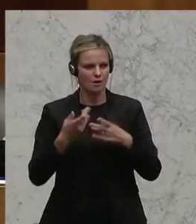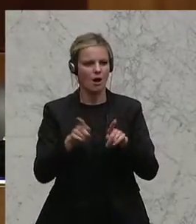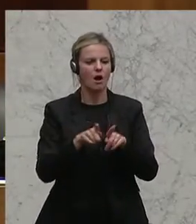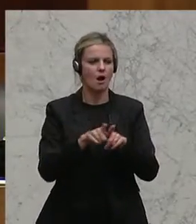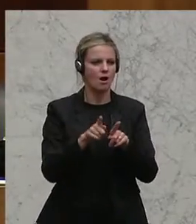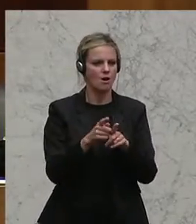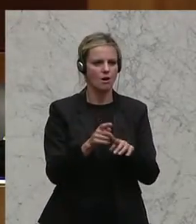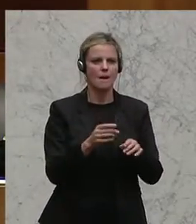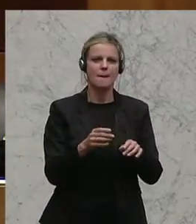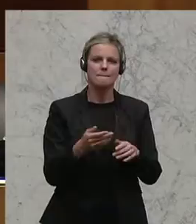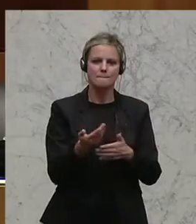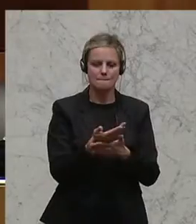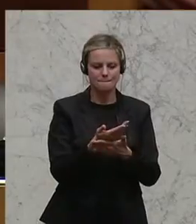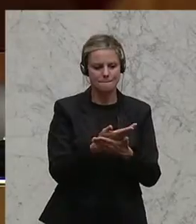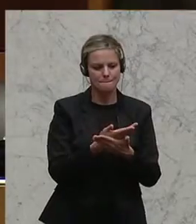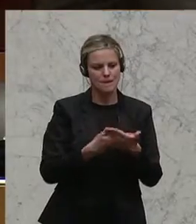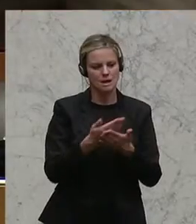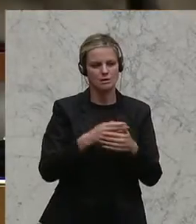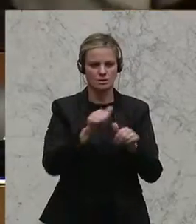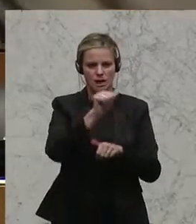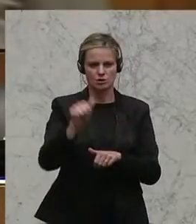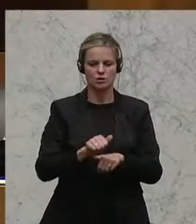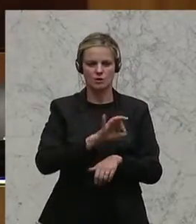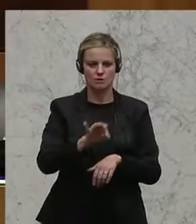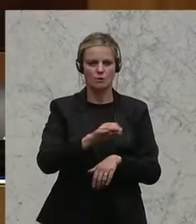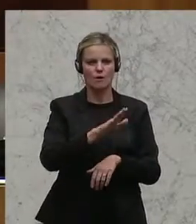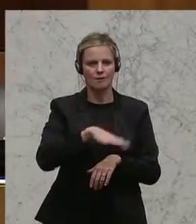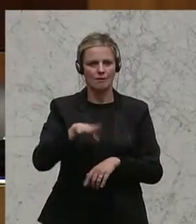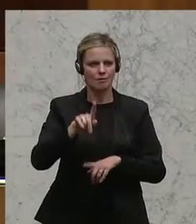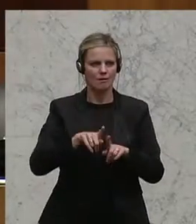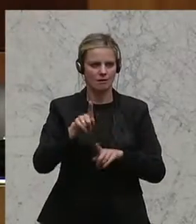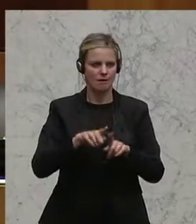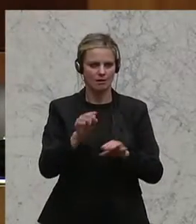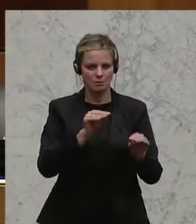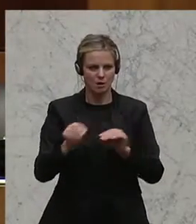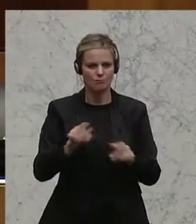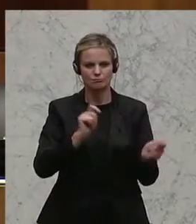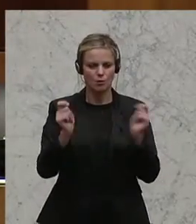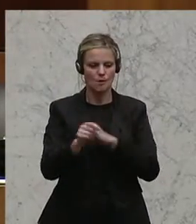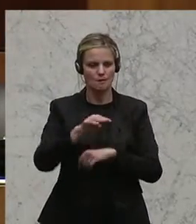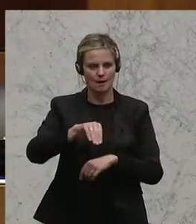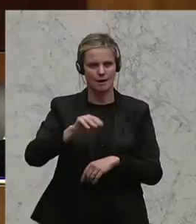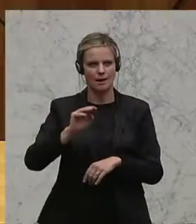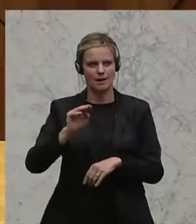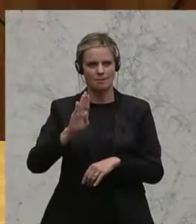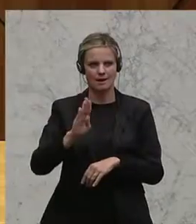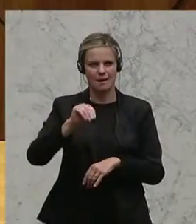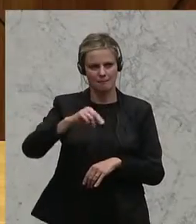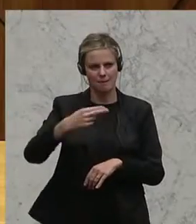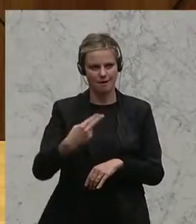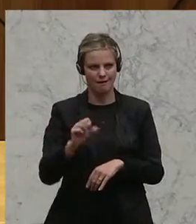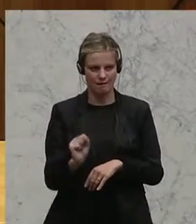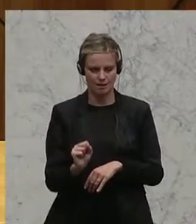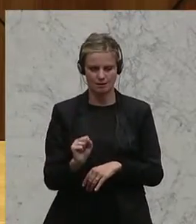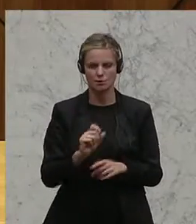der Bildungsanstalten für Kinderpädagogik in eine BMHS und mit einer namentlichen Umänderung. Wir